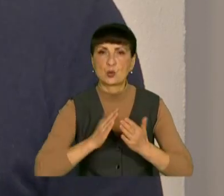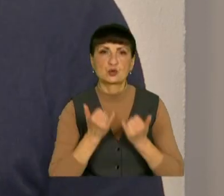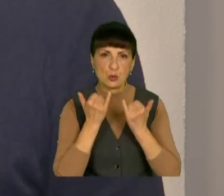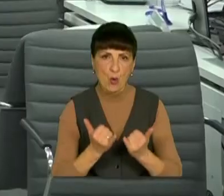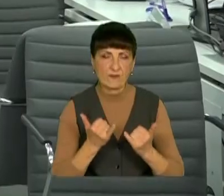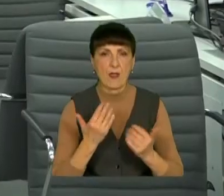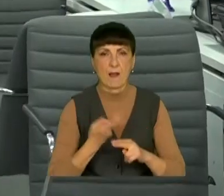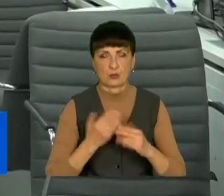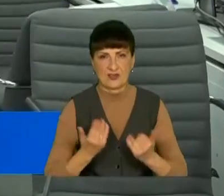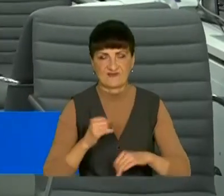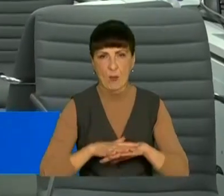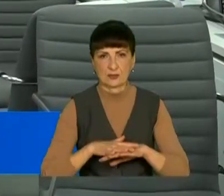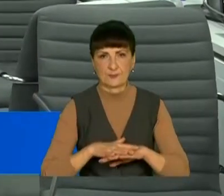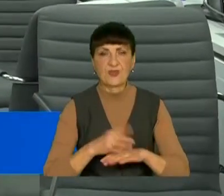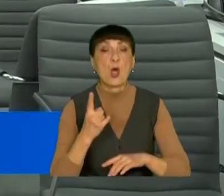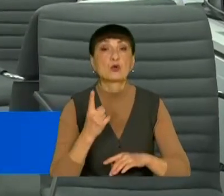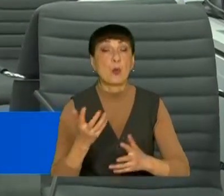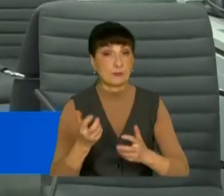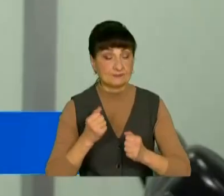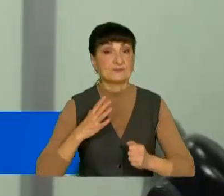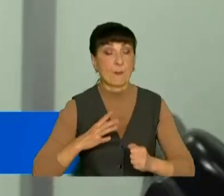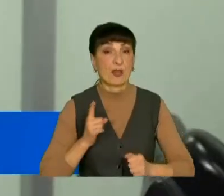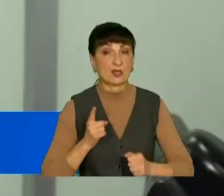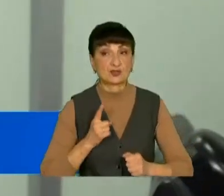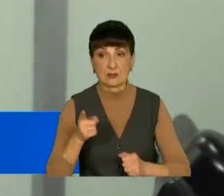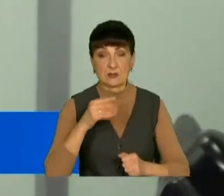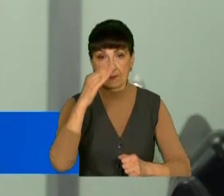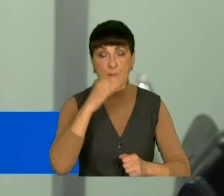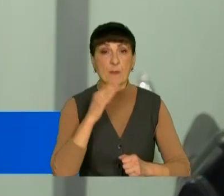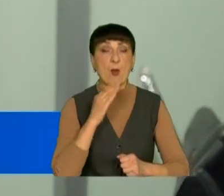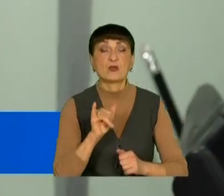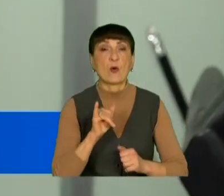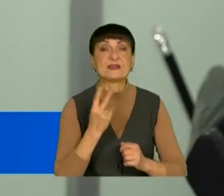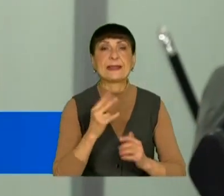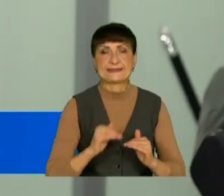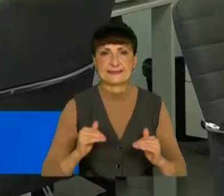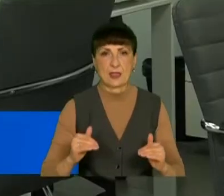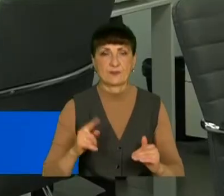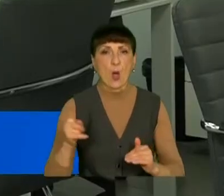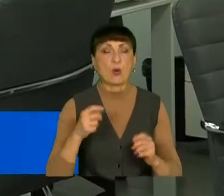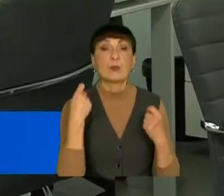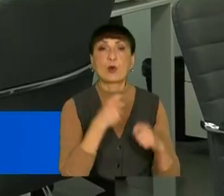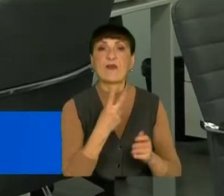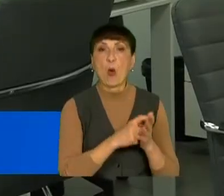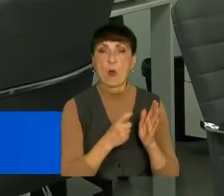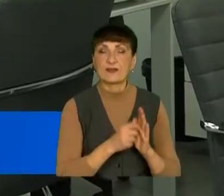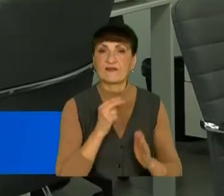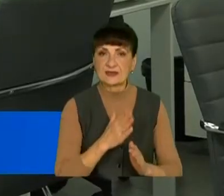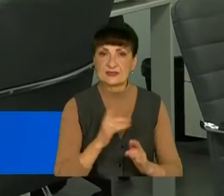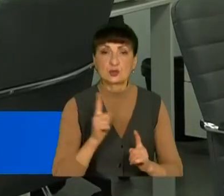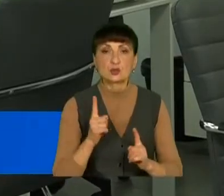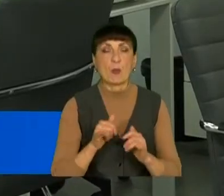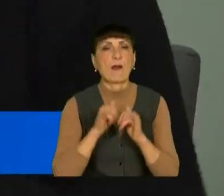сейчас есть на рынке. Одним из тех, кому пришлось подождать, стал отец 3 детей Ерван Хусаинов. Он продал 2-комнатную квартиру,